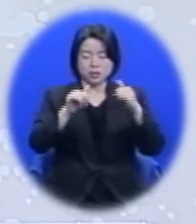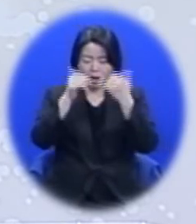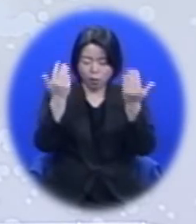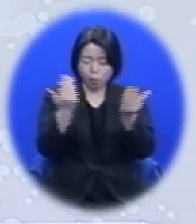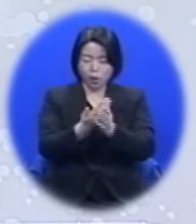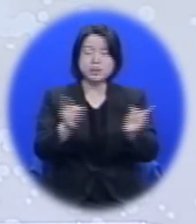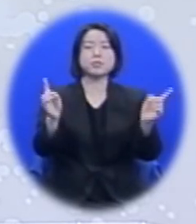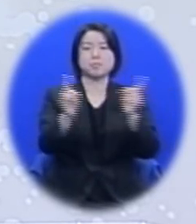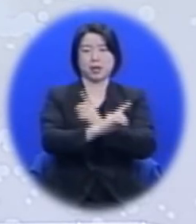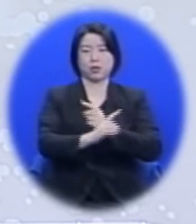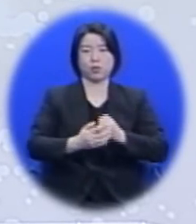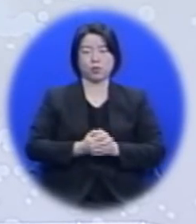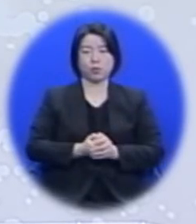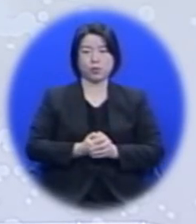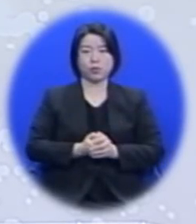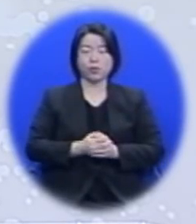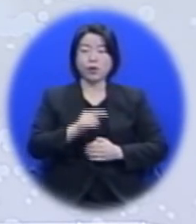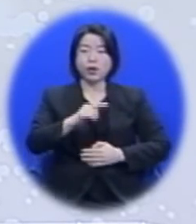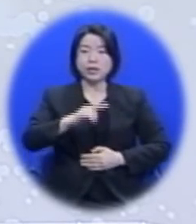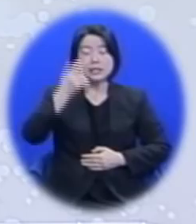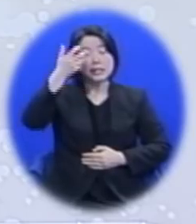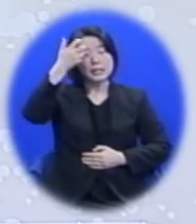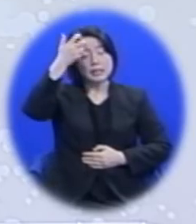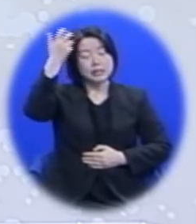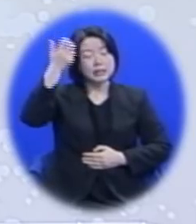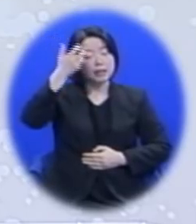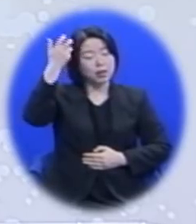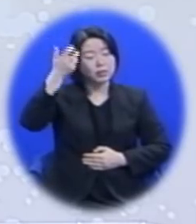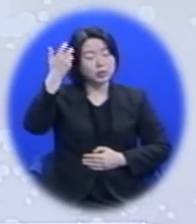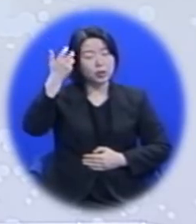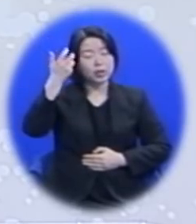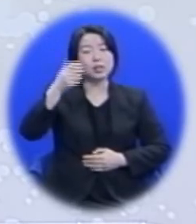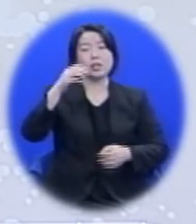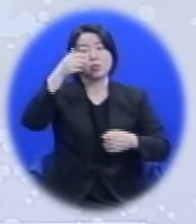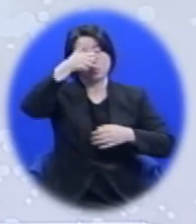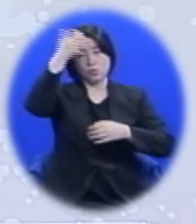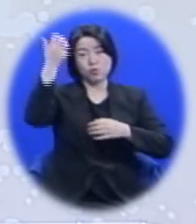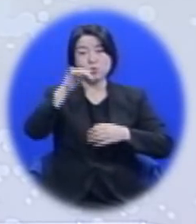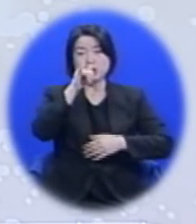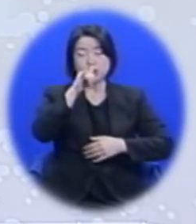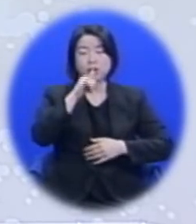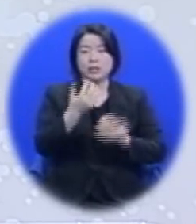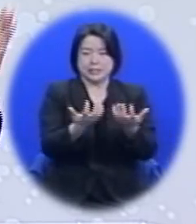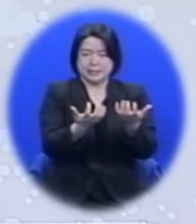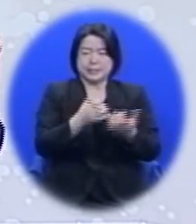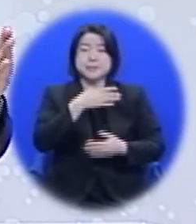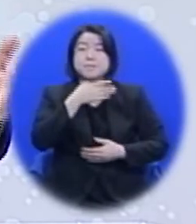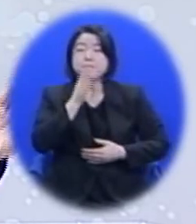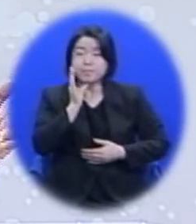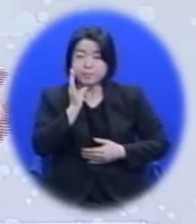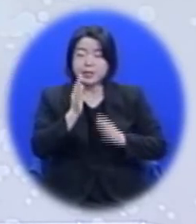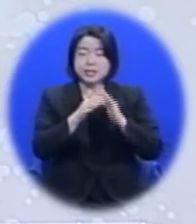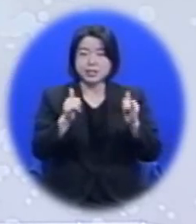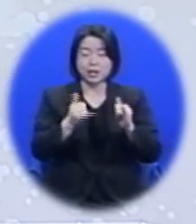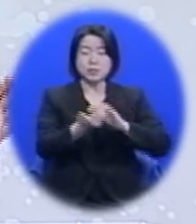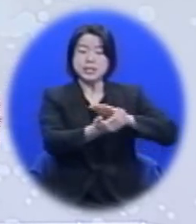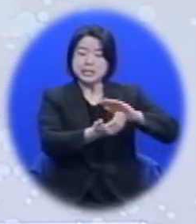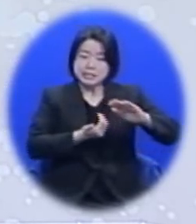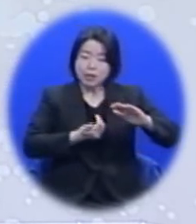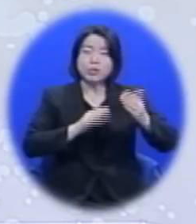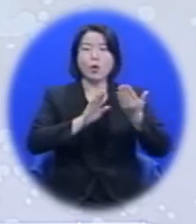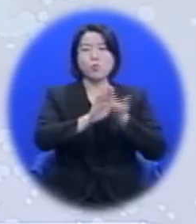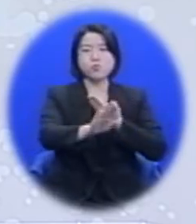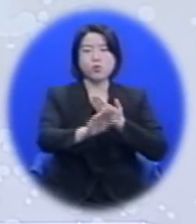여러분, 이 아주 영적인 꿈을 꾸었던 스크루지 영감의 그 이전과 그 이후는